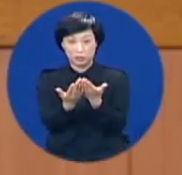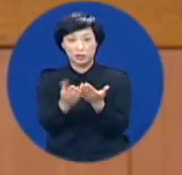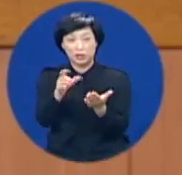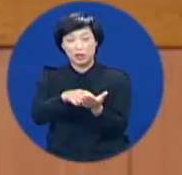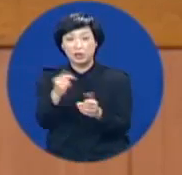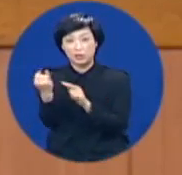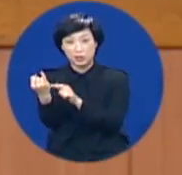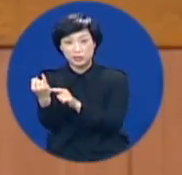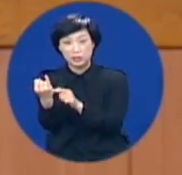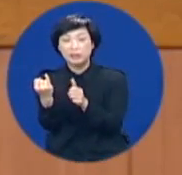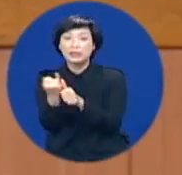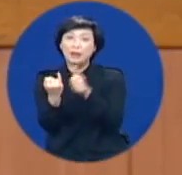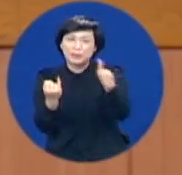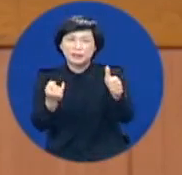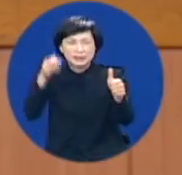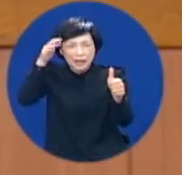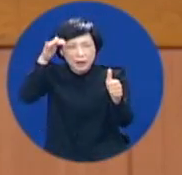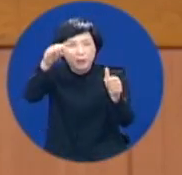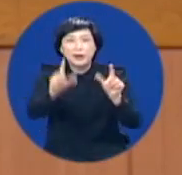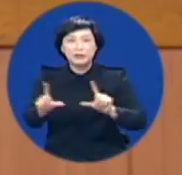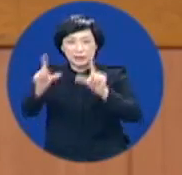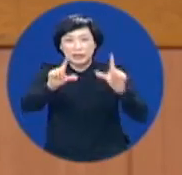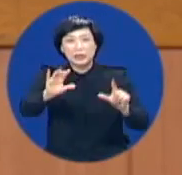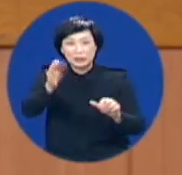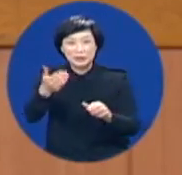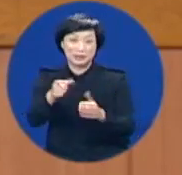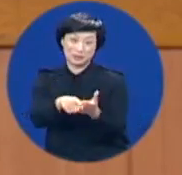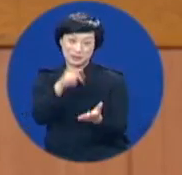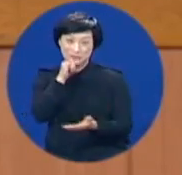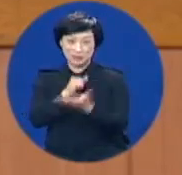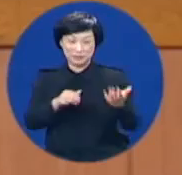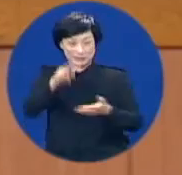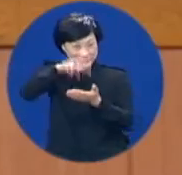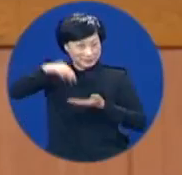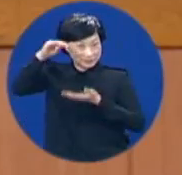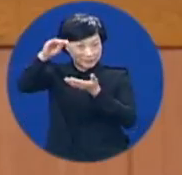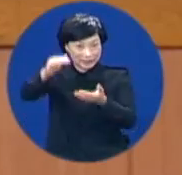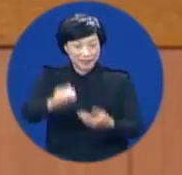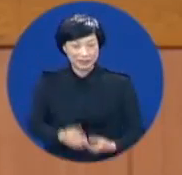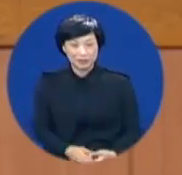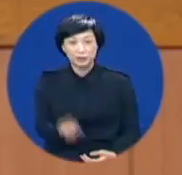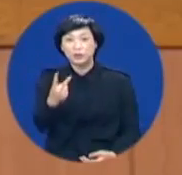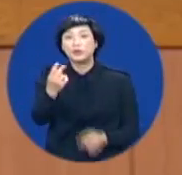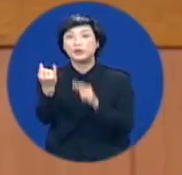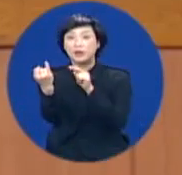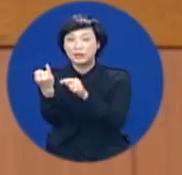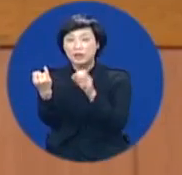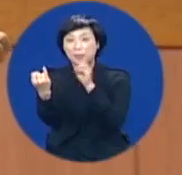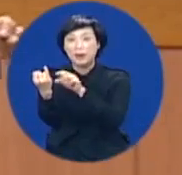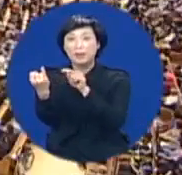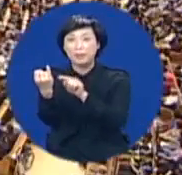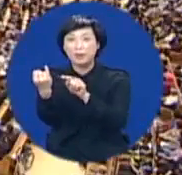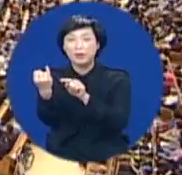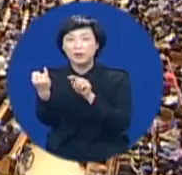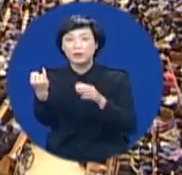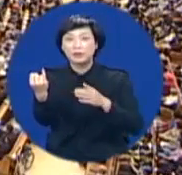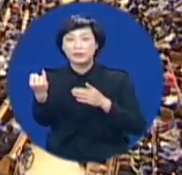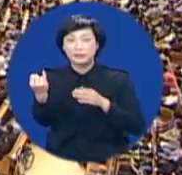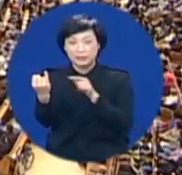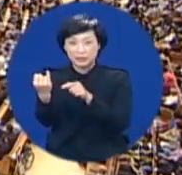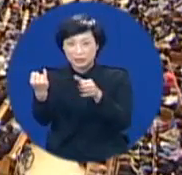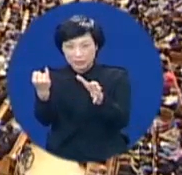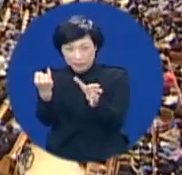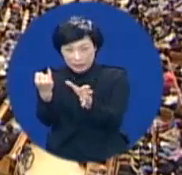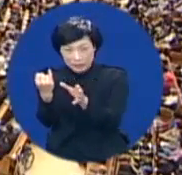남편을 사모하며 살게 될 것이라고 했어요. 한번 읽어봐. 또 여자에게 이르시되 내가 내게